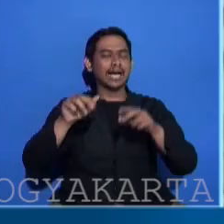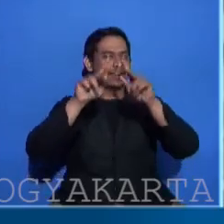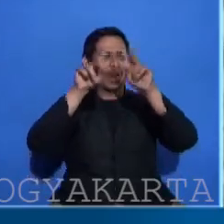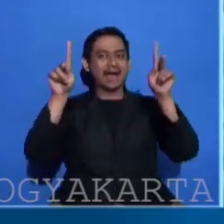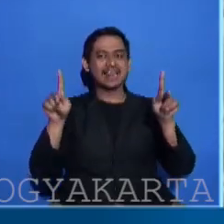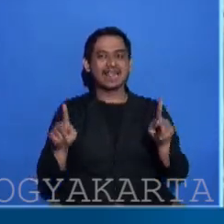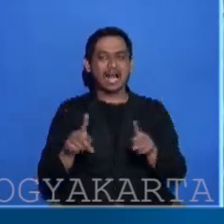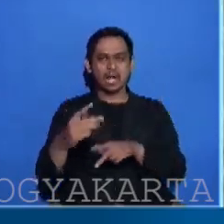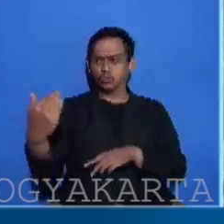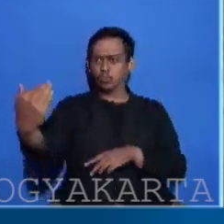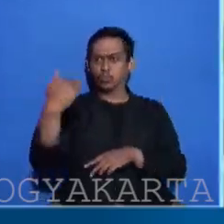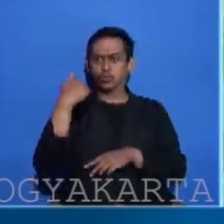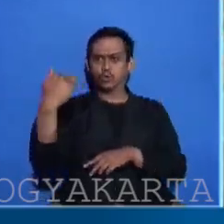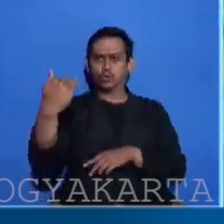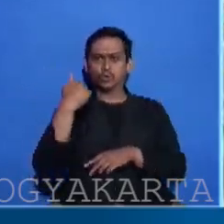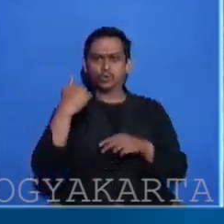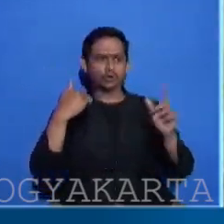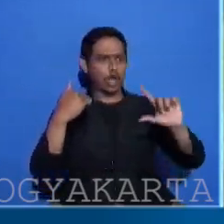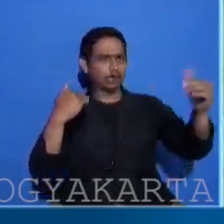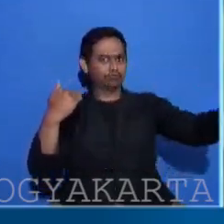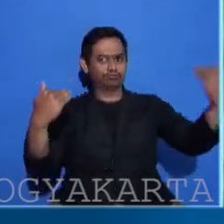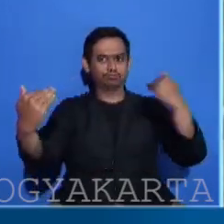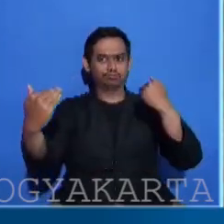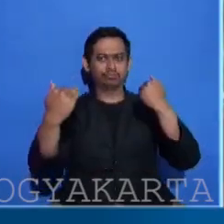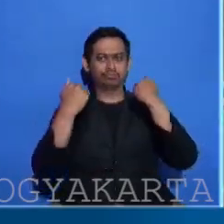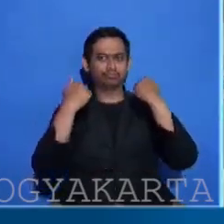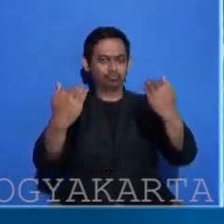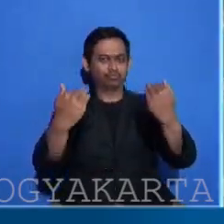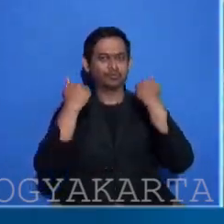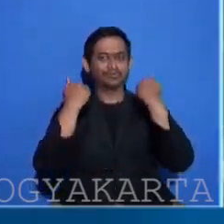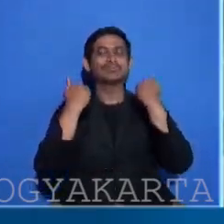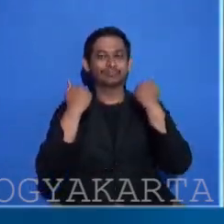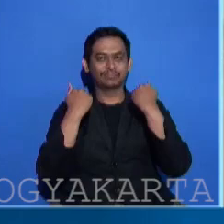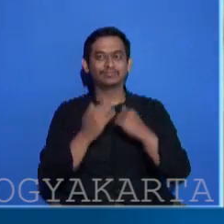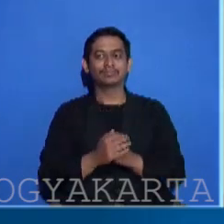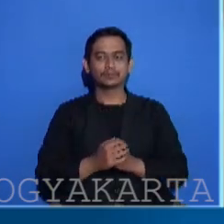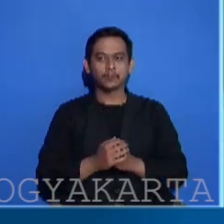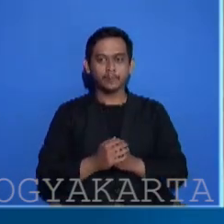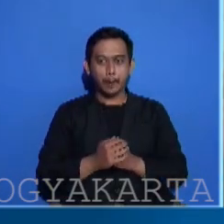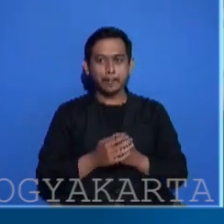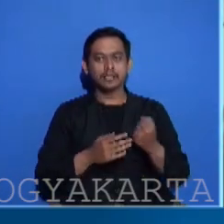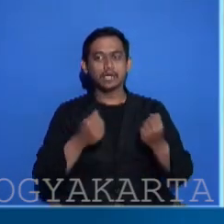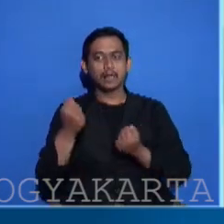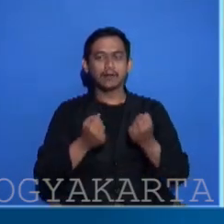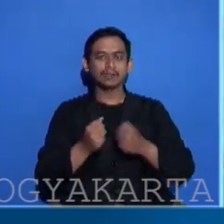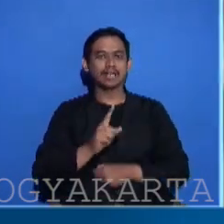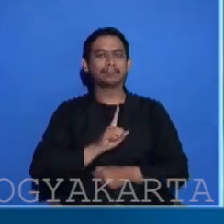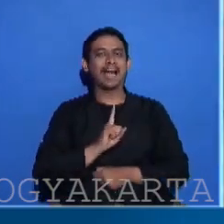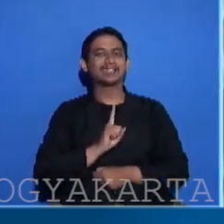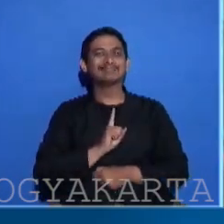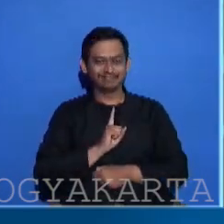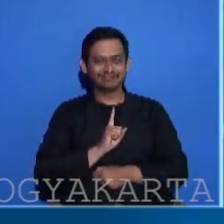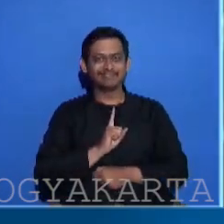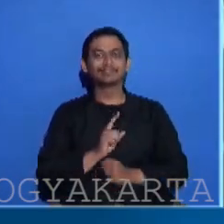Solo ke Jogjakarta ini sama padatnya dan didominasi oleh mobil-mobil pribadi angkutan umum